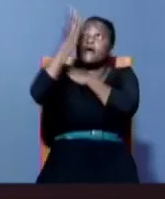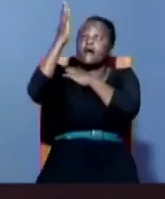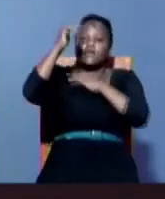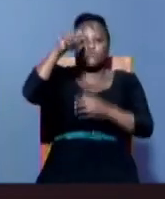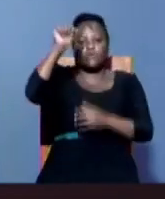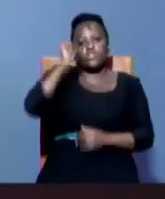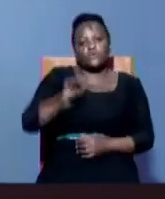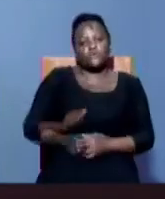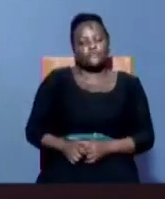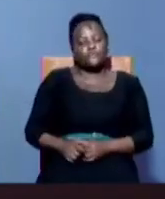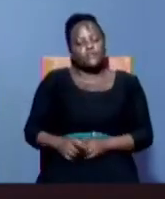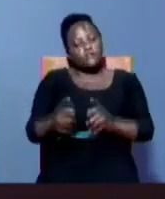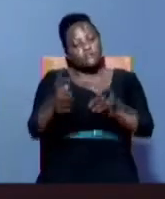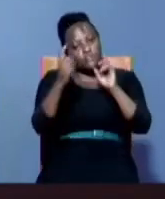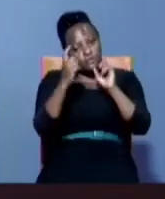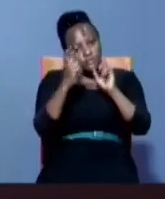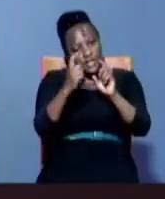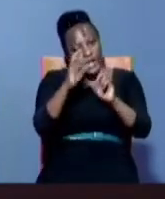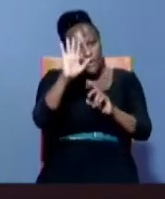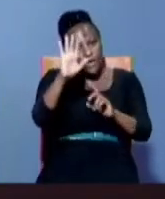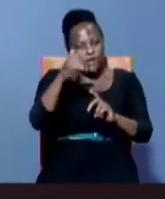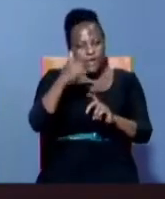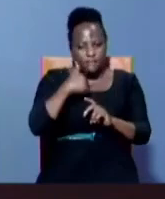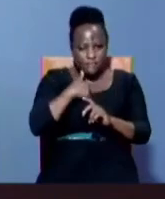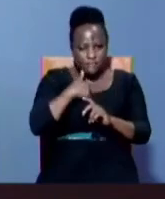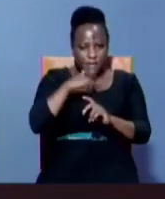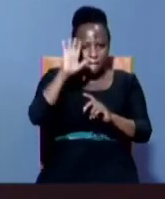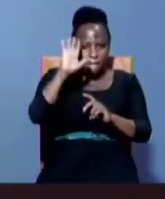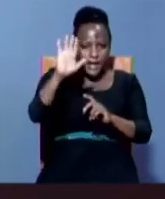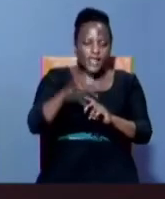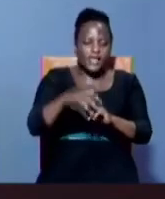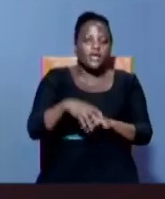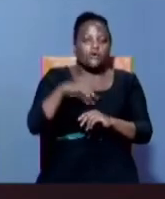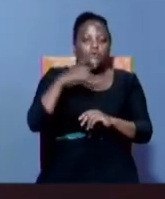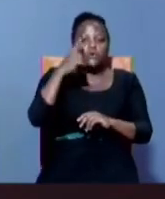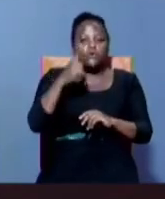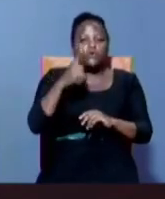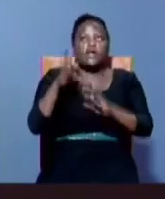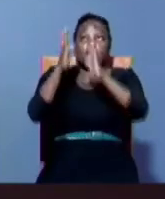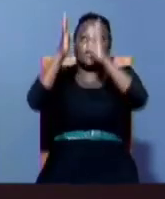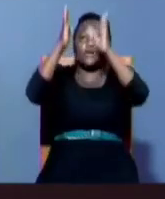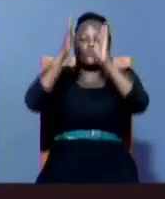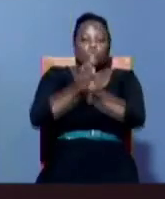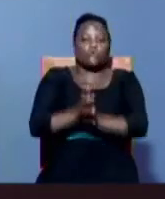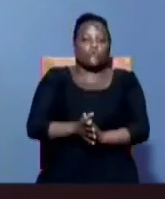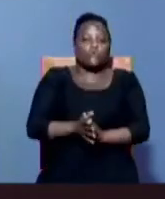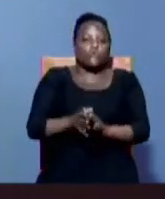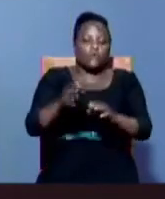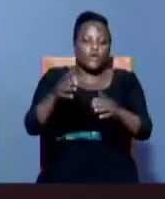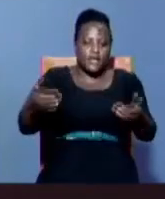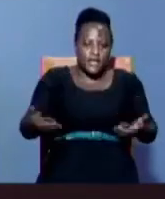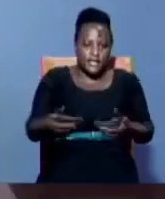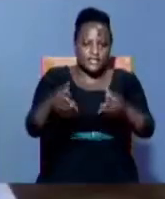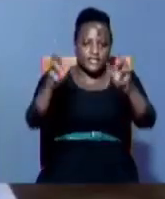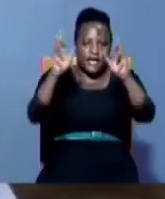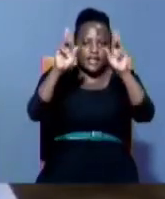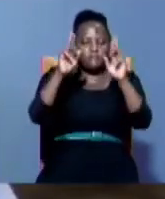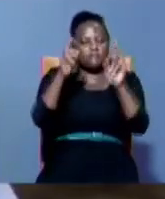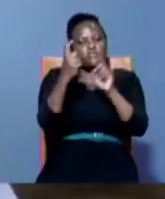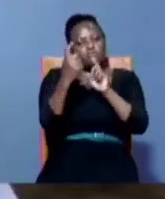usisahau, vinakutana wewe na mimi pale unamuona mbingu katika kiti cha rehema vikikutana